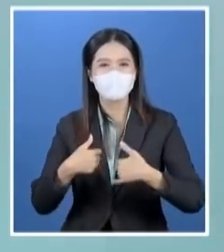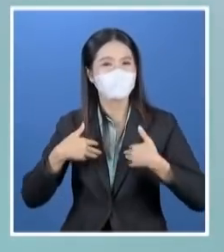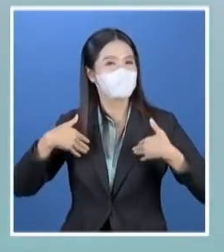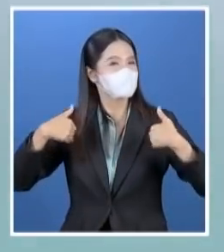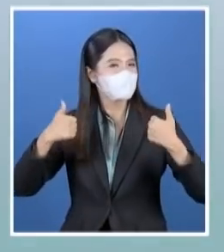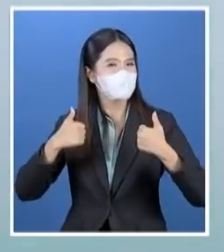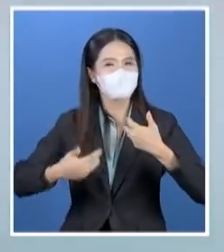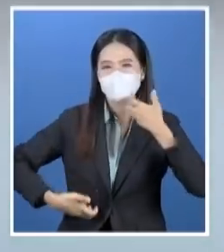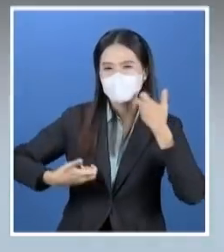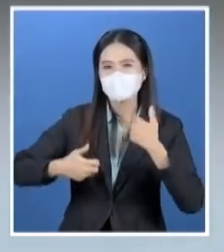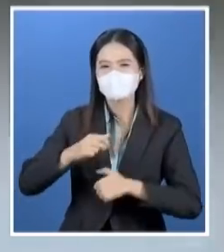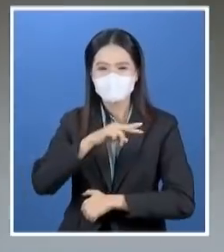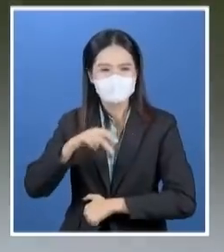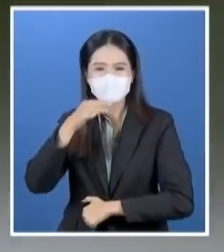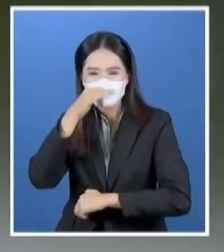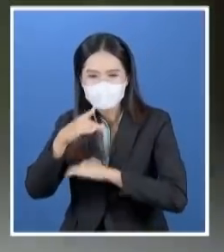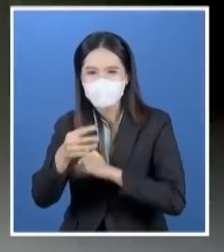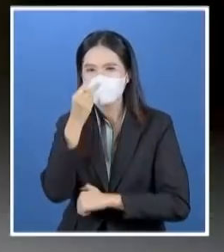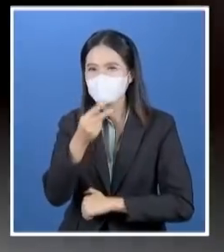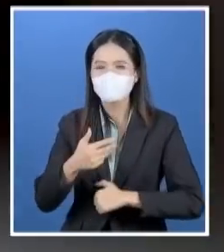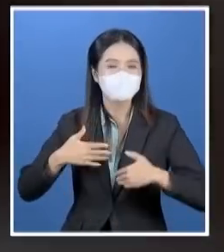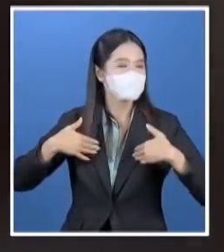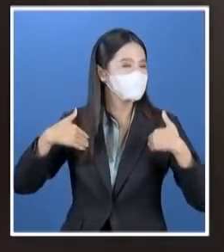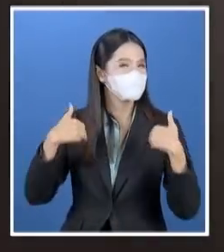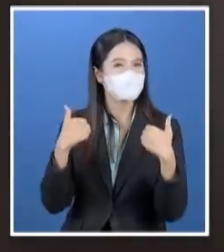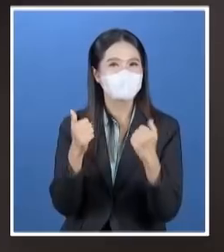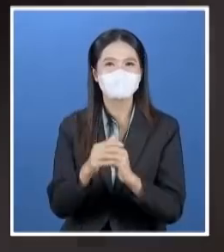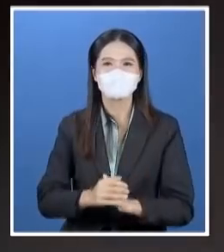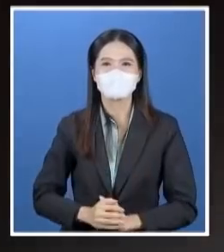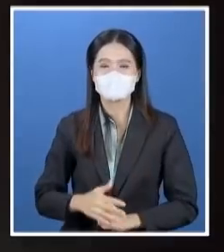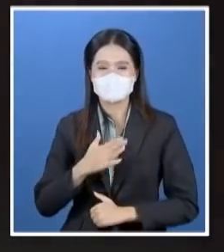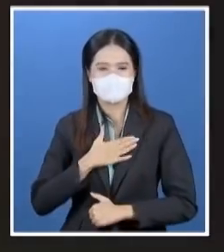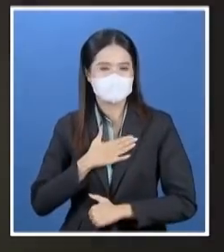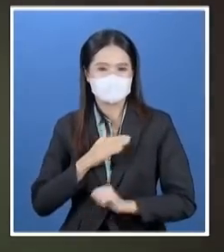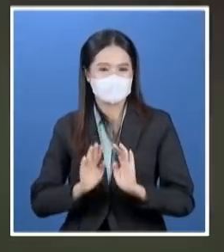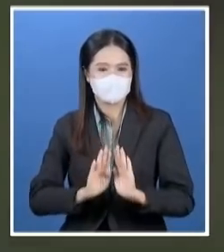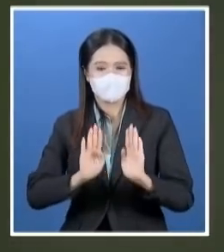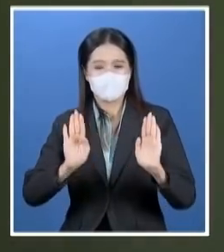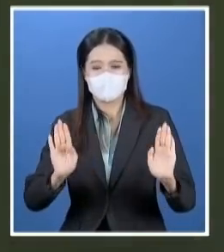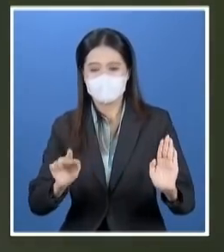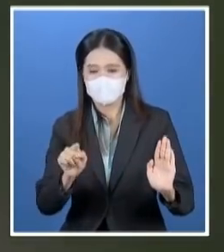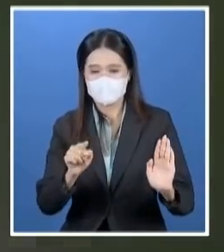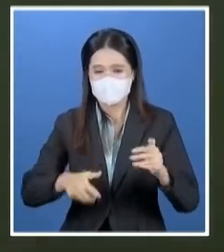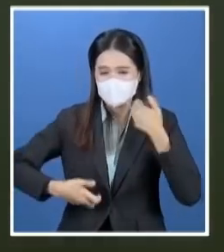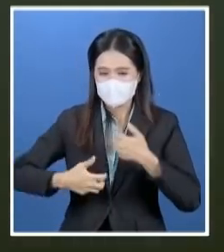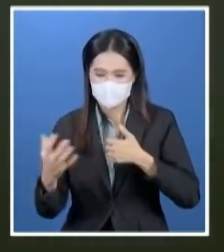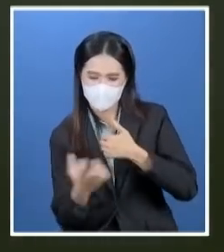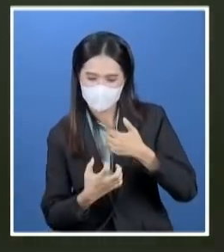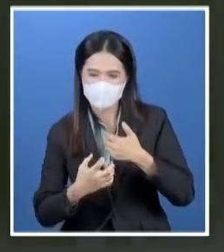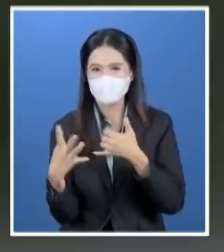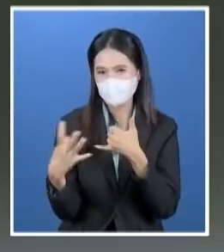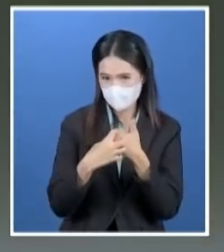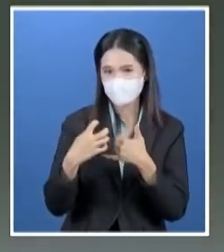ไง โอ้โหคุณผู้ชมดูเพลิดเพลินมาก อ่ะคือ แต่เป็นเราเราไม่กล้าเปิดประตูระเบียงออกไปแน่นอนเดี๋ยวลิงมันข่วนมันกัด